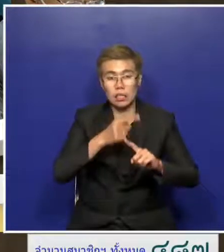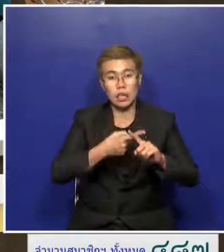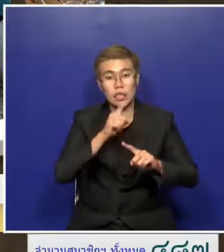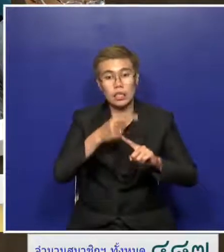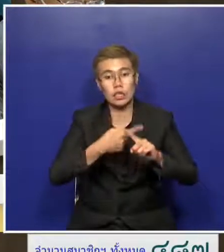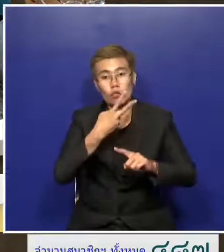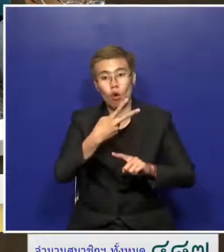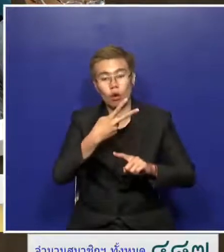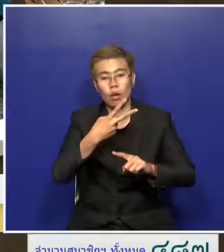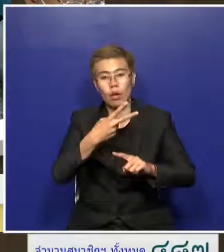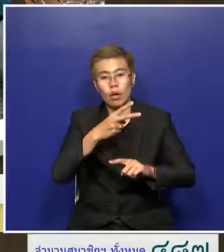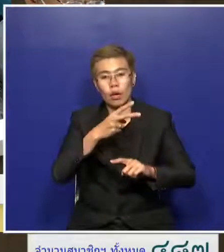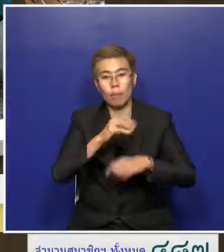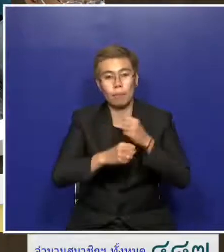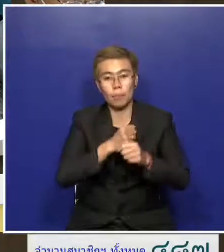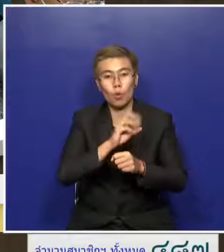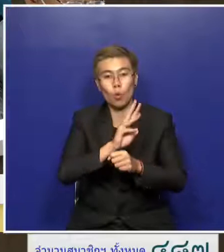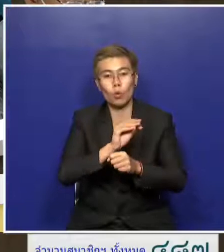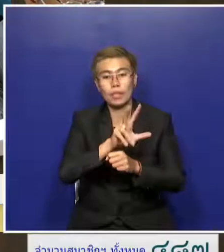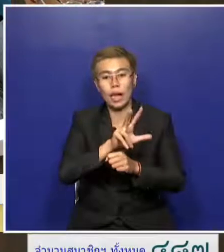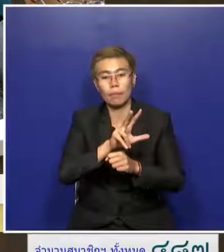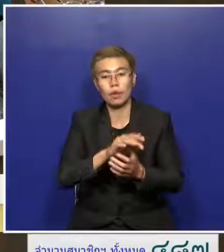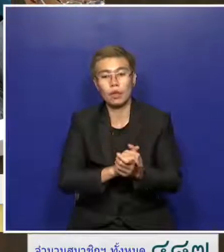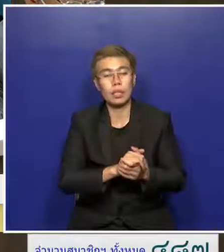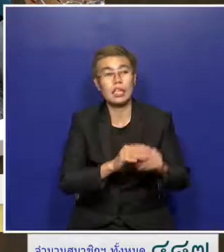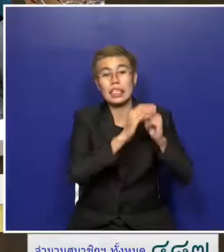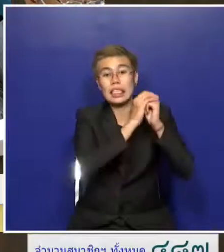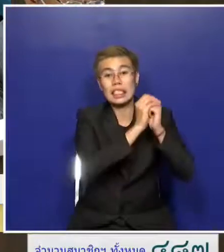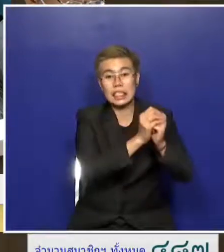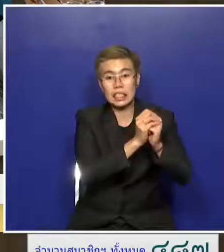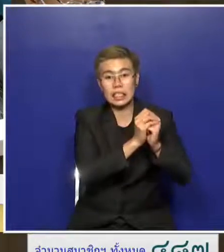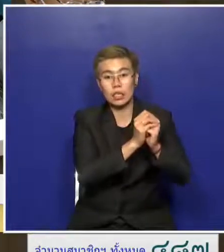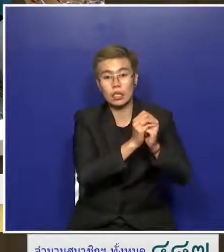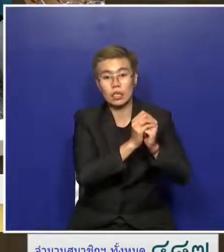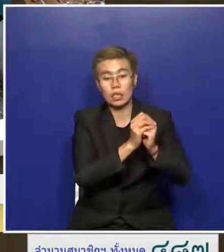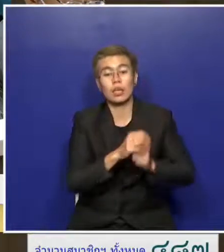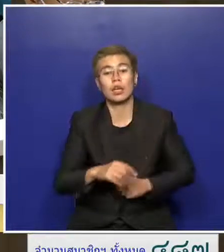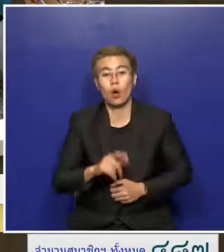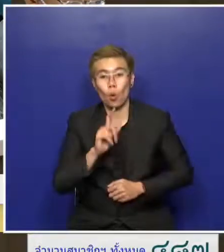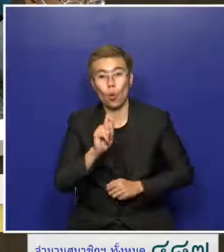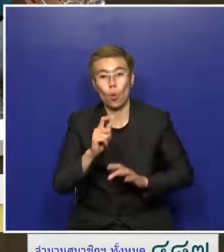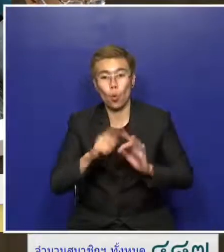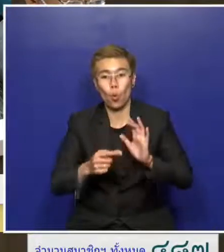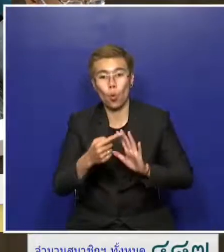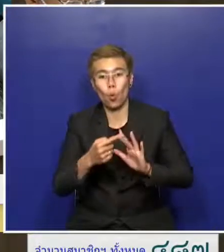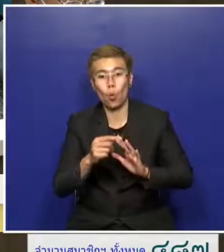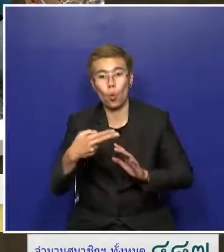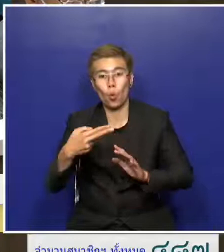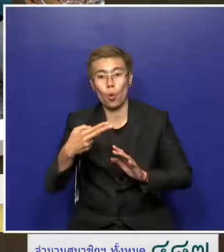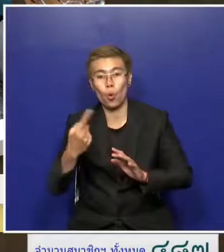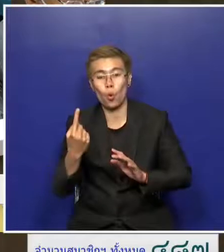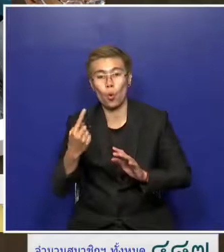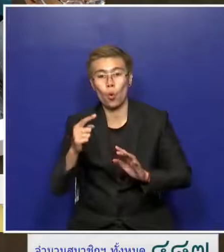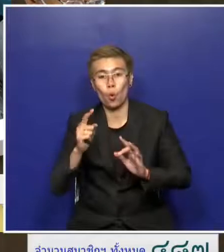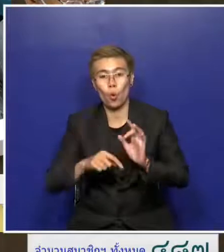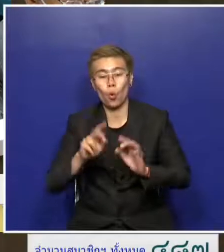วิดละรอกแรกจากเมืองอูหั่นเข้าประเทศไยเราใช้เวลาในการจัดการจัดต้นปีจนถงประมาณเดืพฤษ